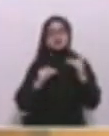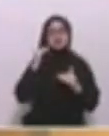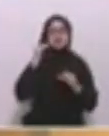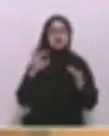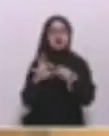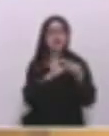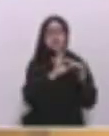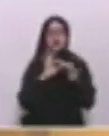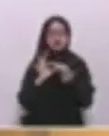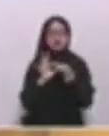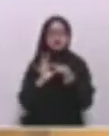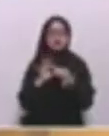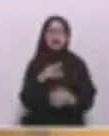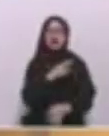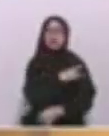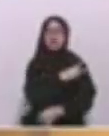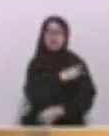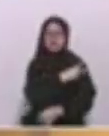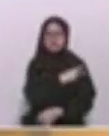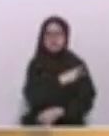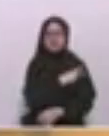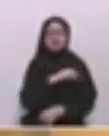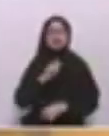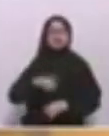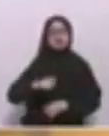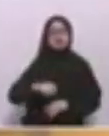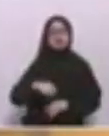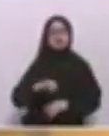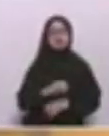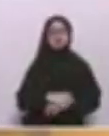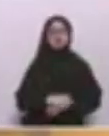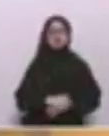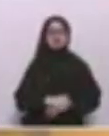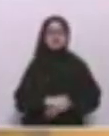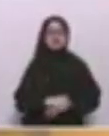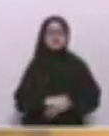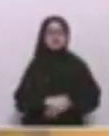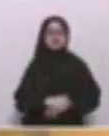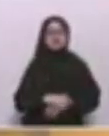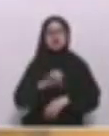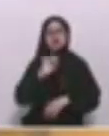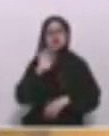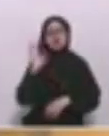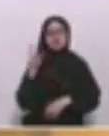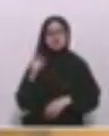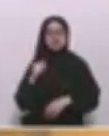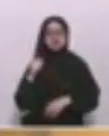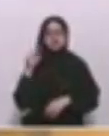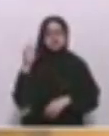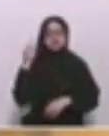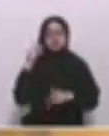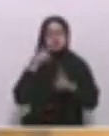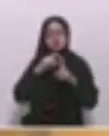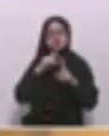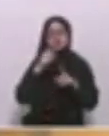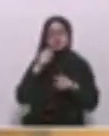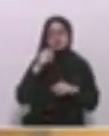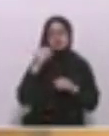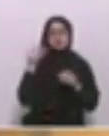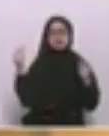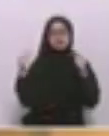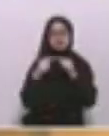dengan ee pihak kepolisian dan pihak kejasaan kemudian hal-hal yang berkaitan dengan kewenangan provinsi Seperti yang saya katakan